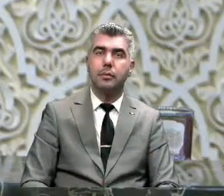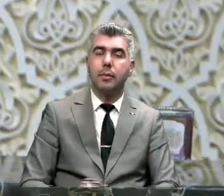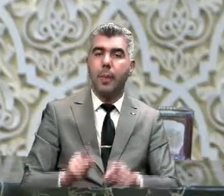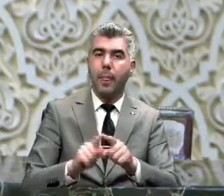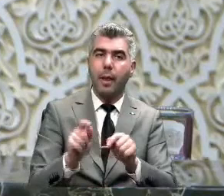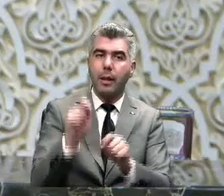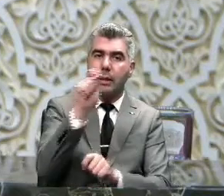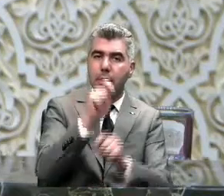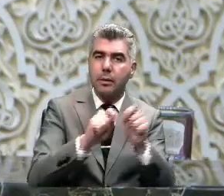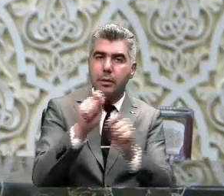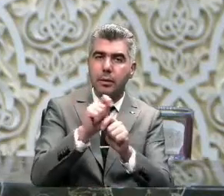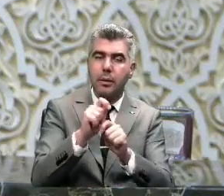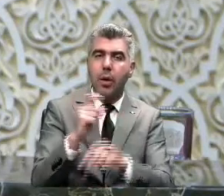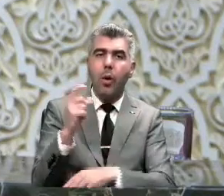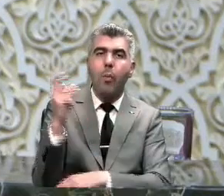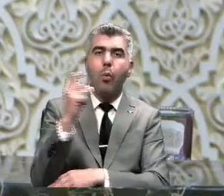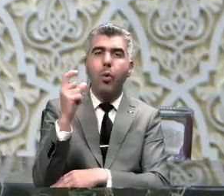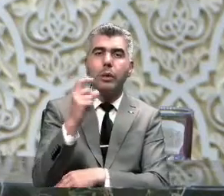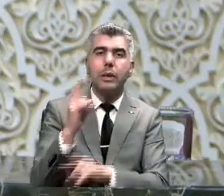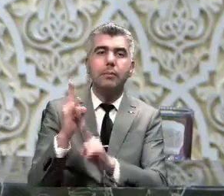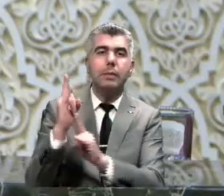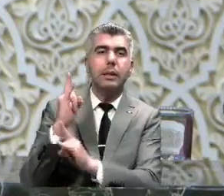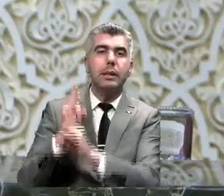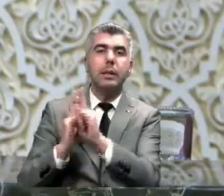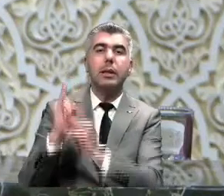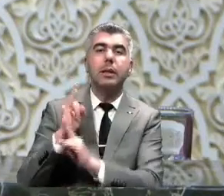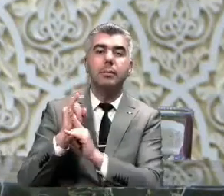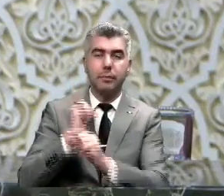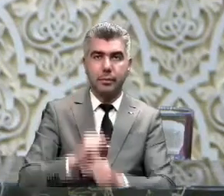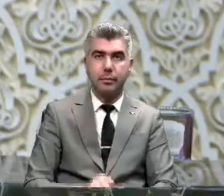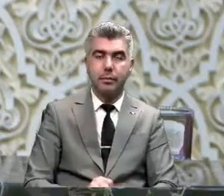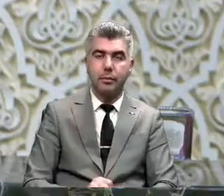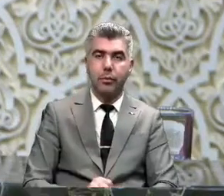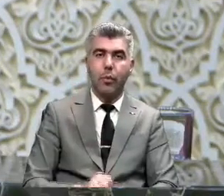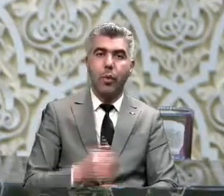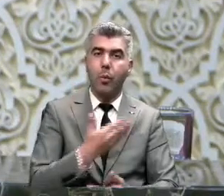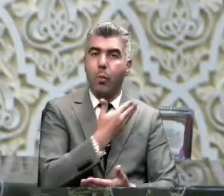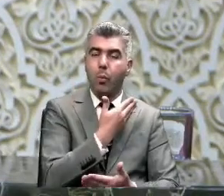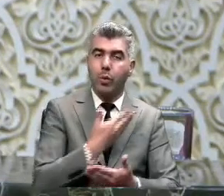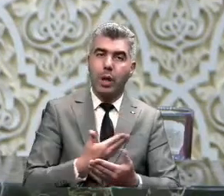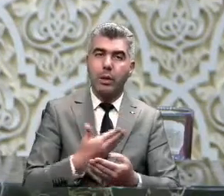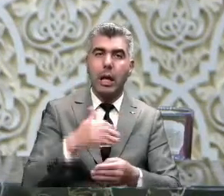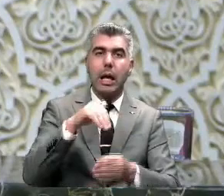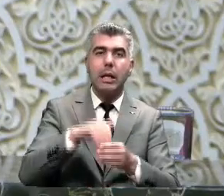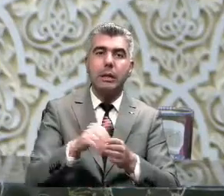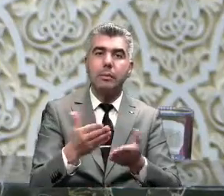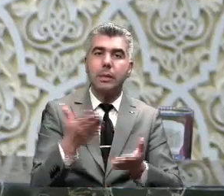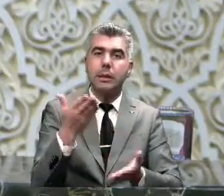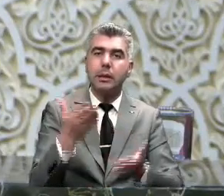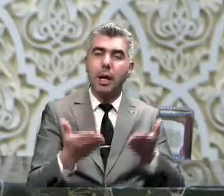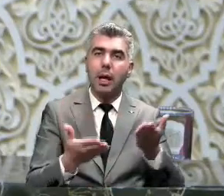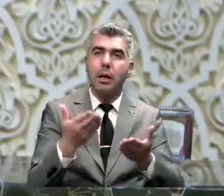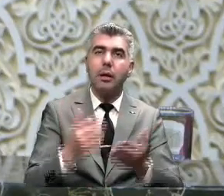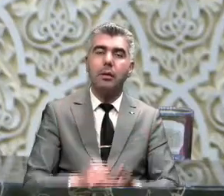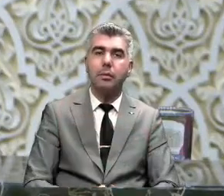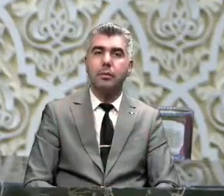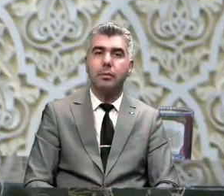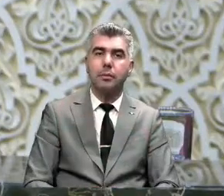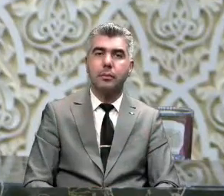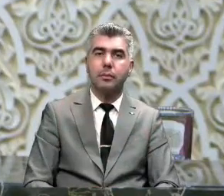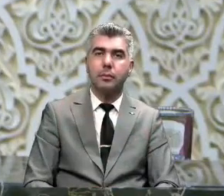تأهيل المساجد التاريخية، وأعطي الكلمة لأحد المستشارين من فريق الاستقلالي للوحدة والتعادلية.